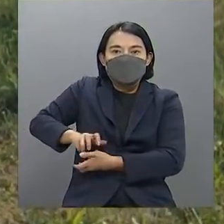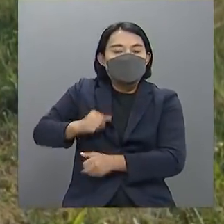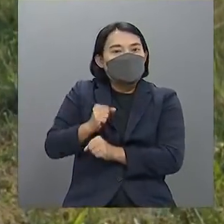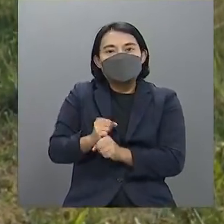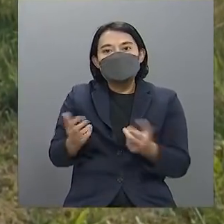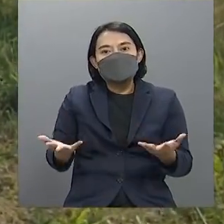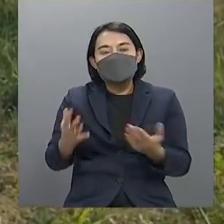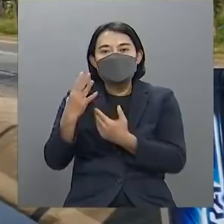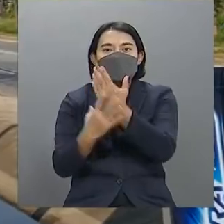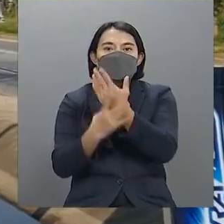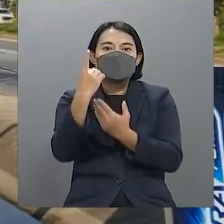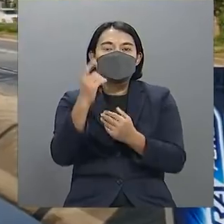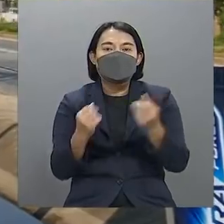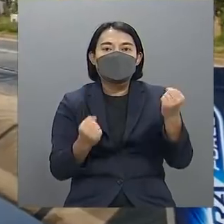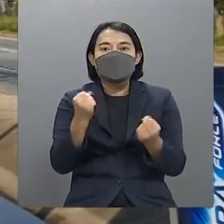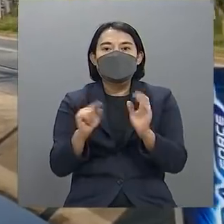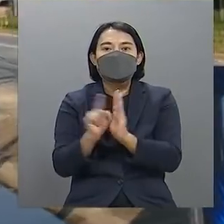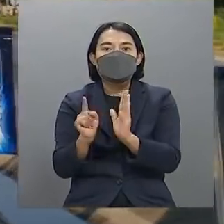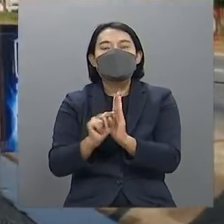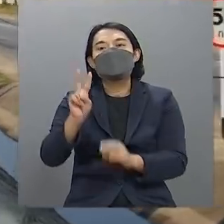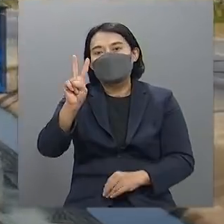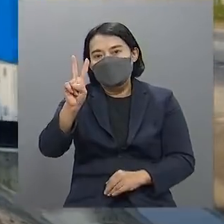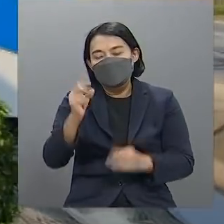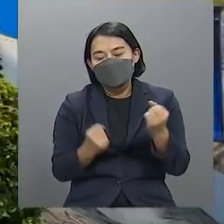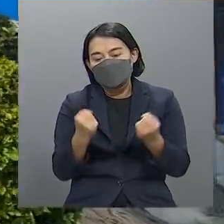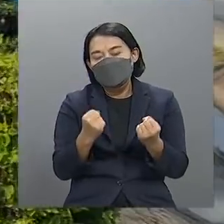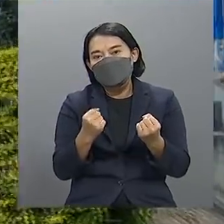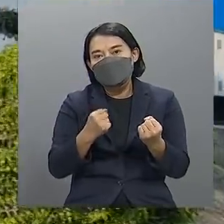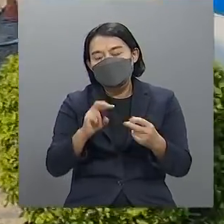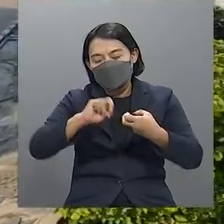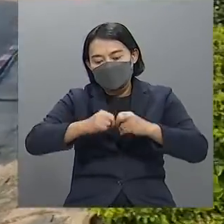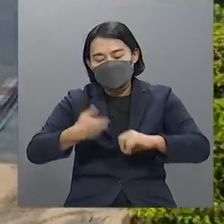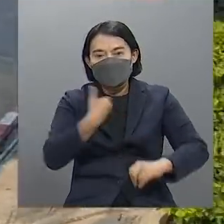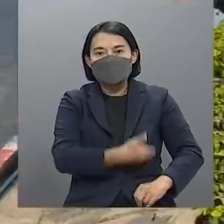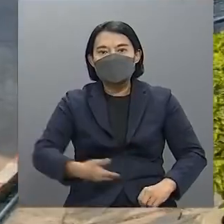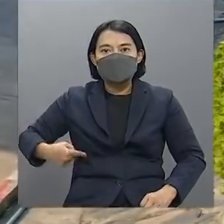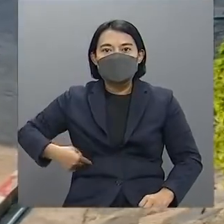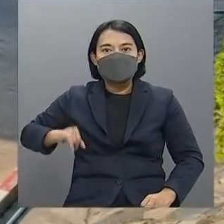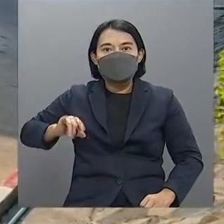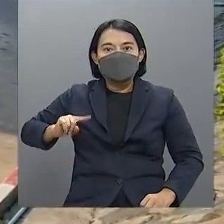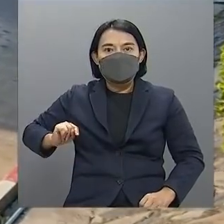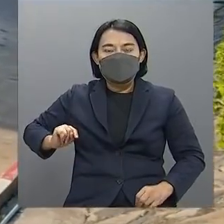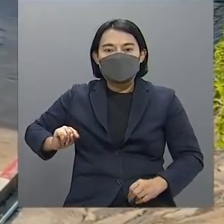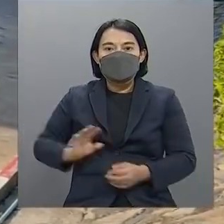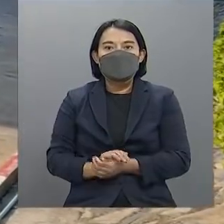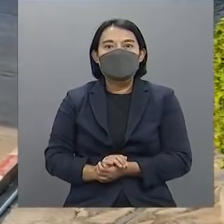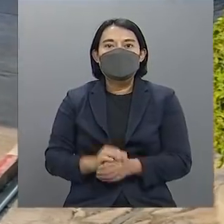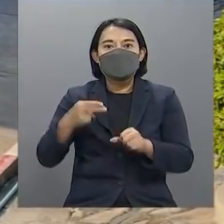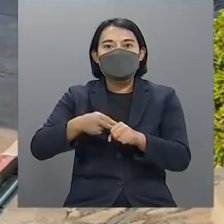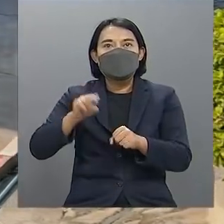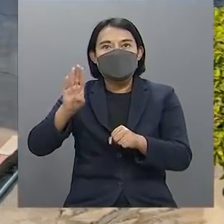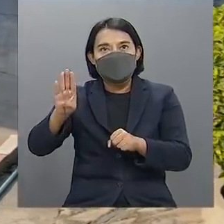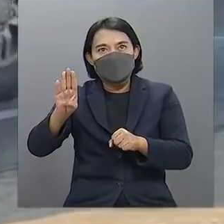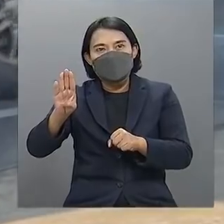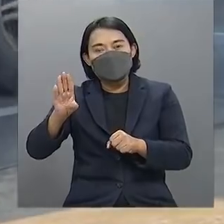ใช้รถอย่างน้อย2ครั้งเพื่อปัญหาด้านสุขภาพนะคะใช้ต้องใช้เบนซินด้วยยังเป็นรถที่ต้องใช้เบนซินเท่านั้นนะ